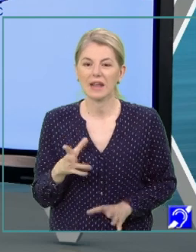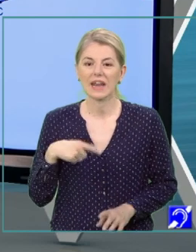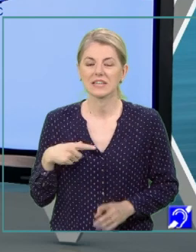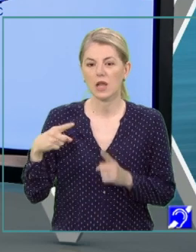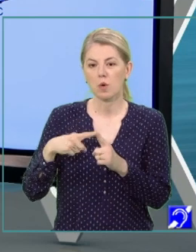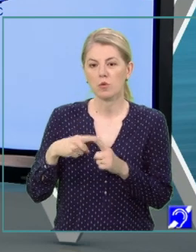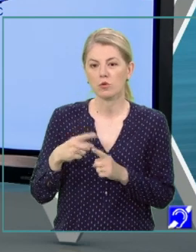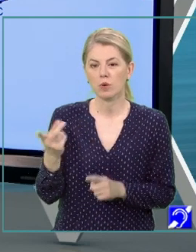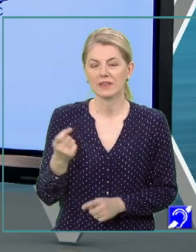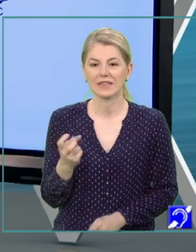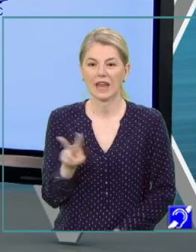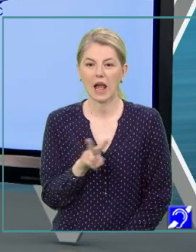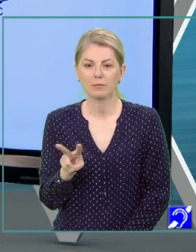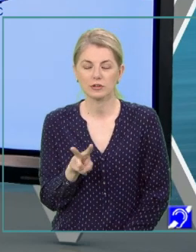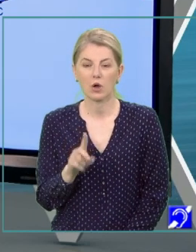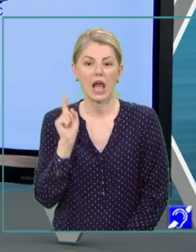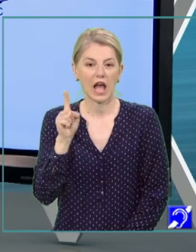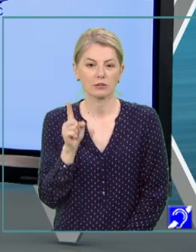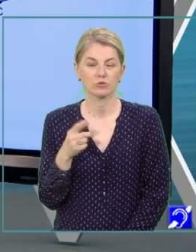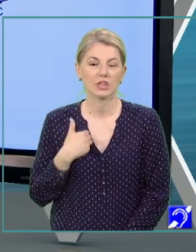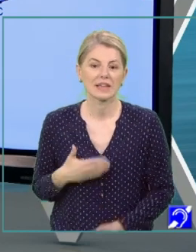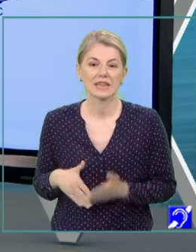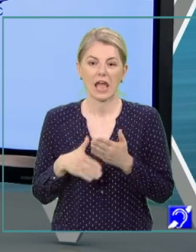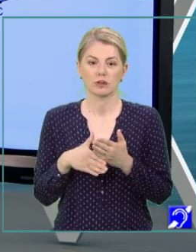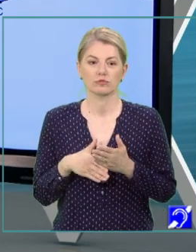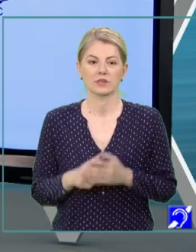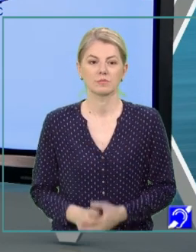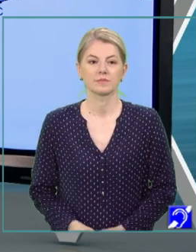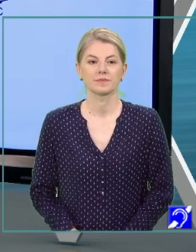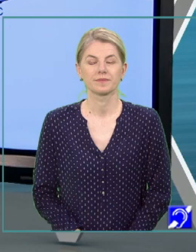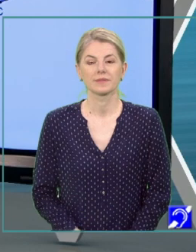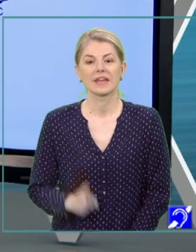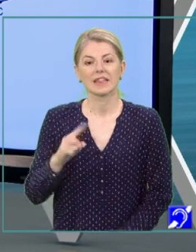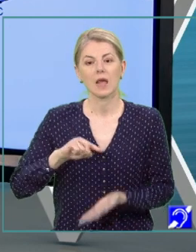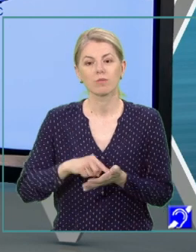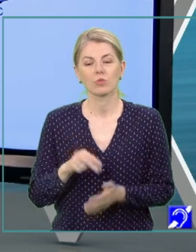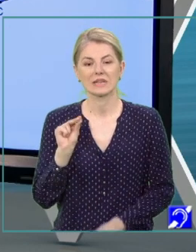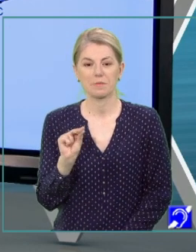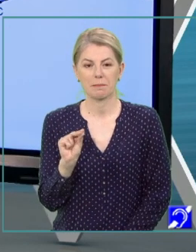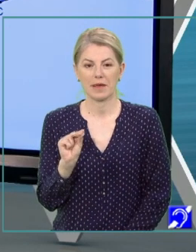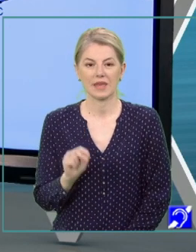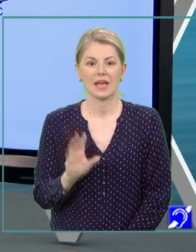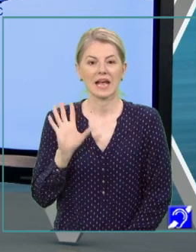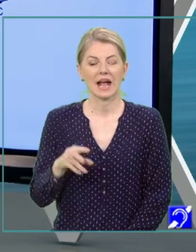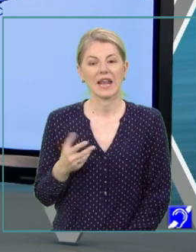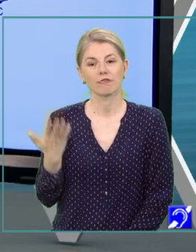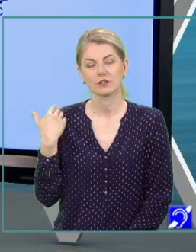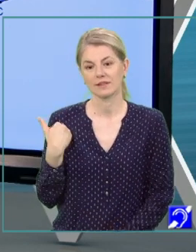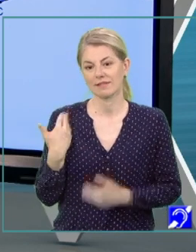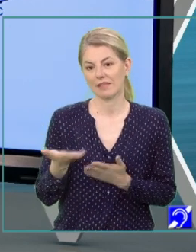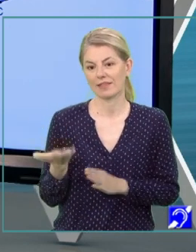unghiul dintre ele. Și atunci ne ajutăm, dragii mei, de acel punct P care a fost